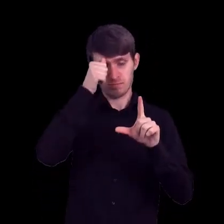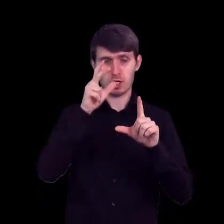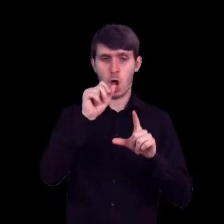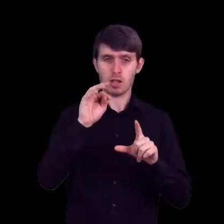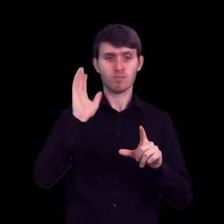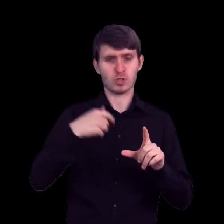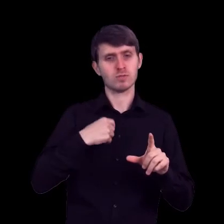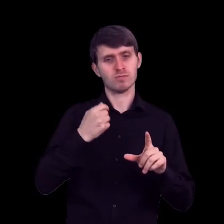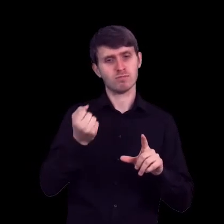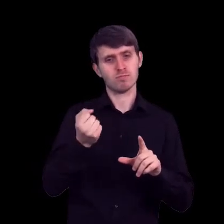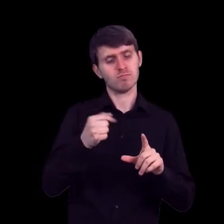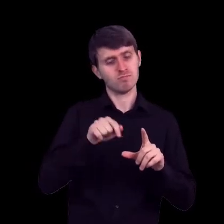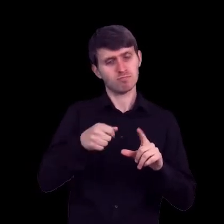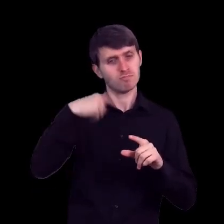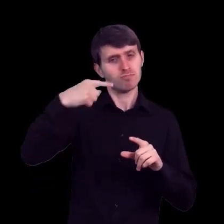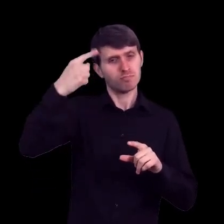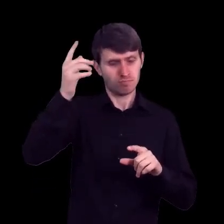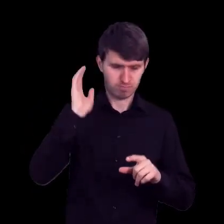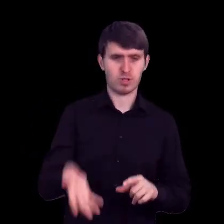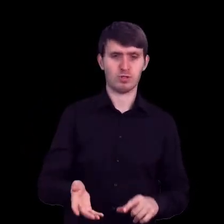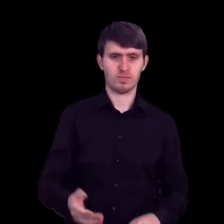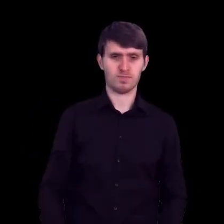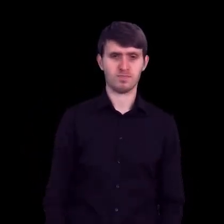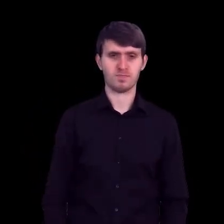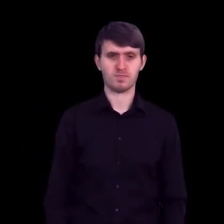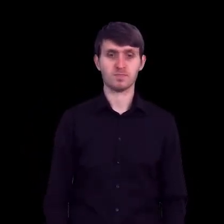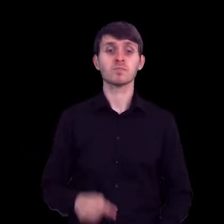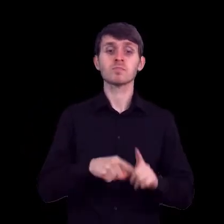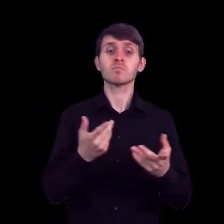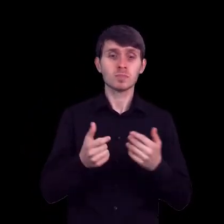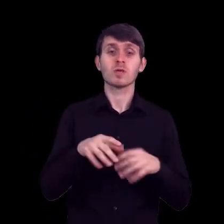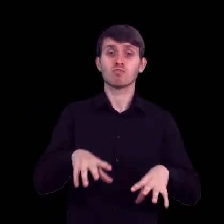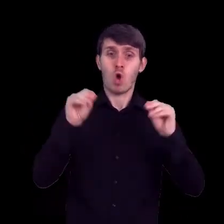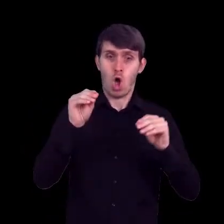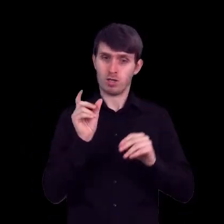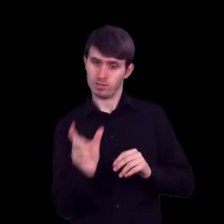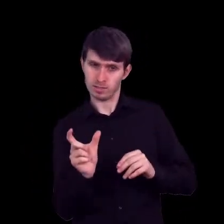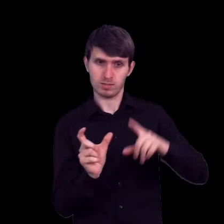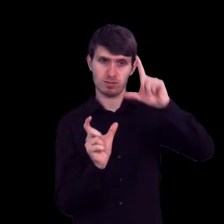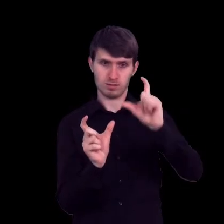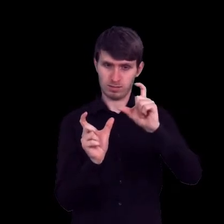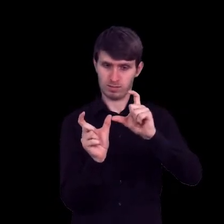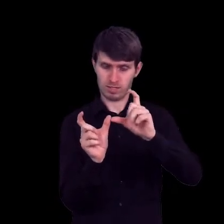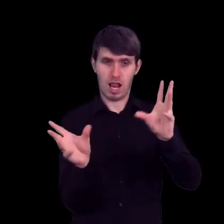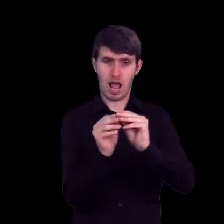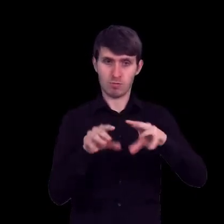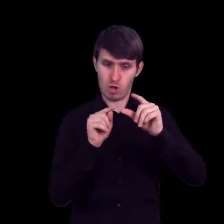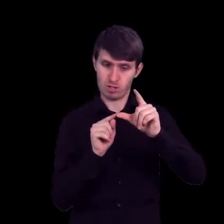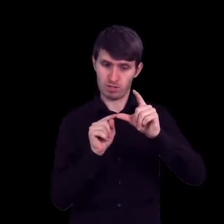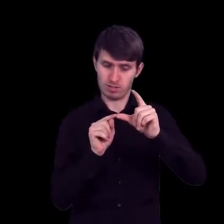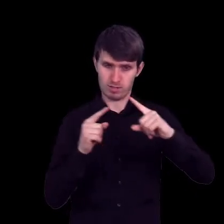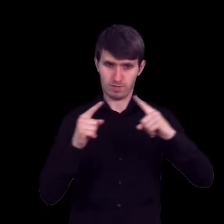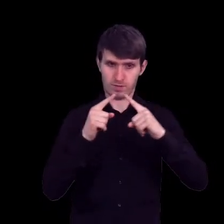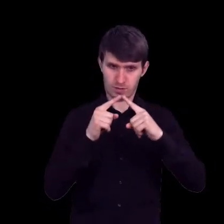Geometryczna definicja kąta, której będziemy używali, mówi, że są to dwie półproste, mające wspólny początek.